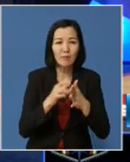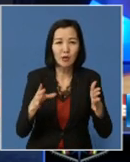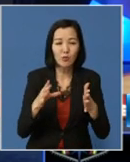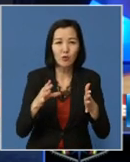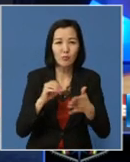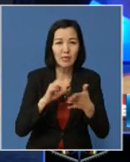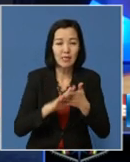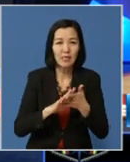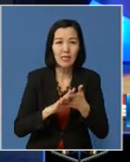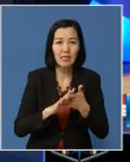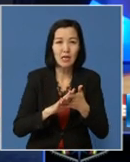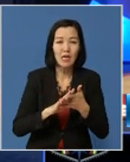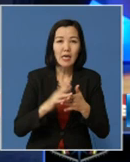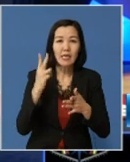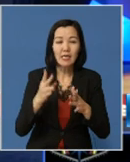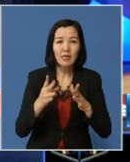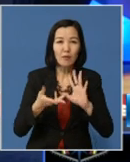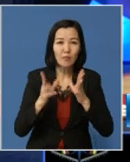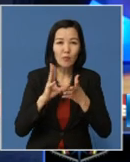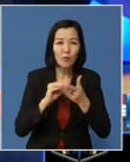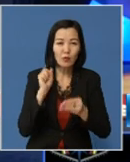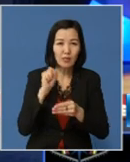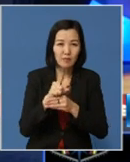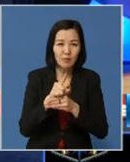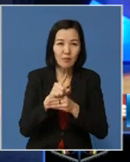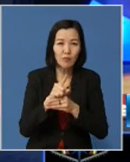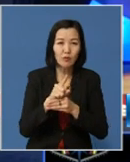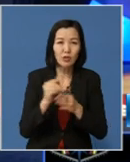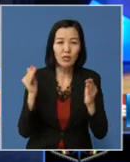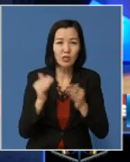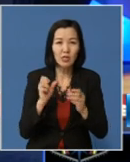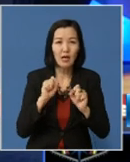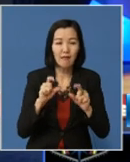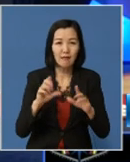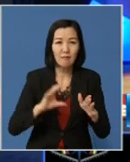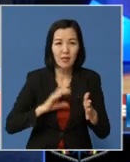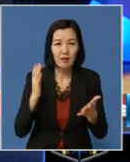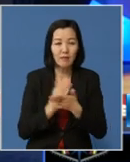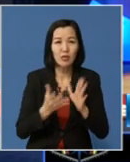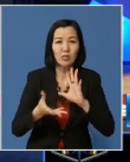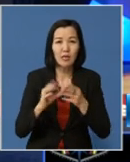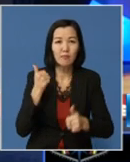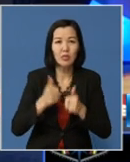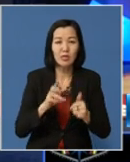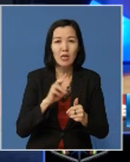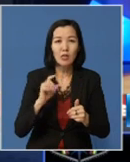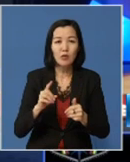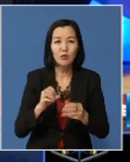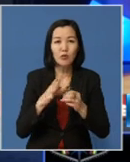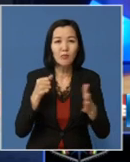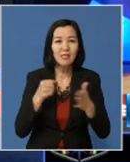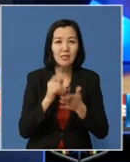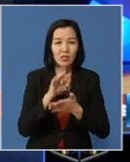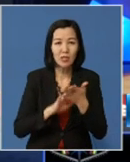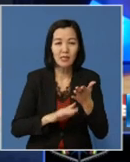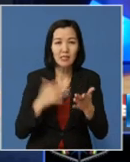Оның қанжығасында жұлқа және серпе көтеру жаттығу бойынша тағы кіші алтын медалі бар. Жалпы бұл жарыс наурыздың 15-іне дейін жалғасады.